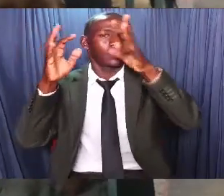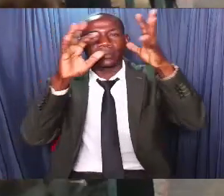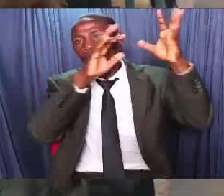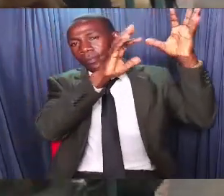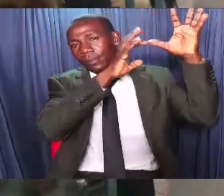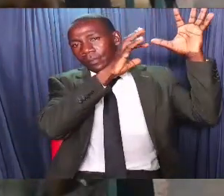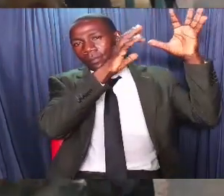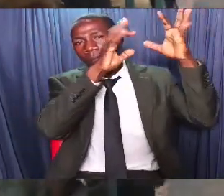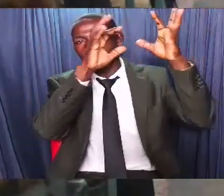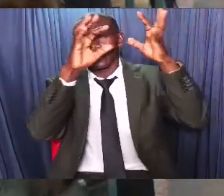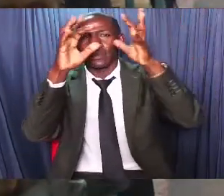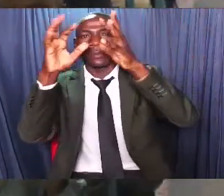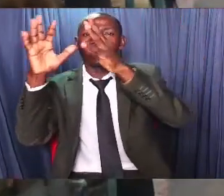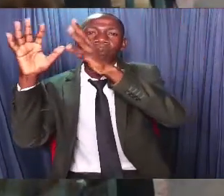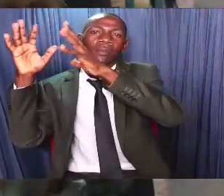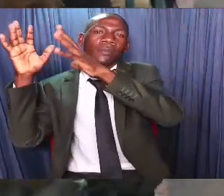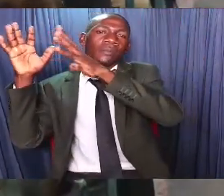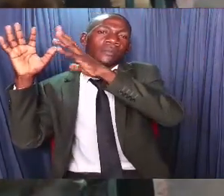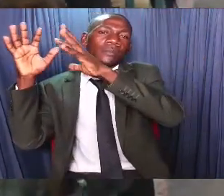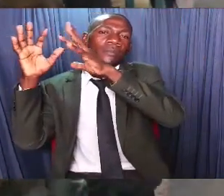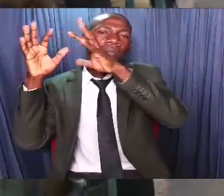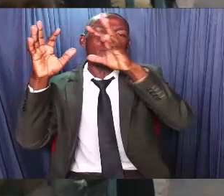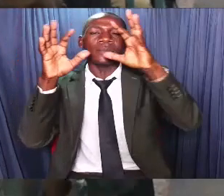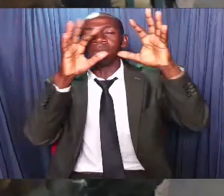Let us clap for the choir members.